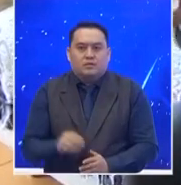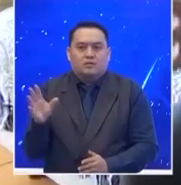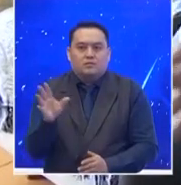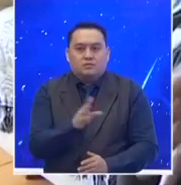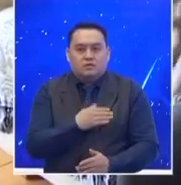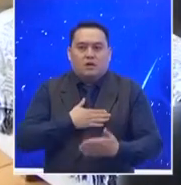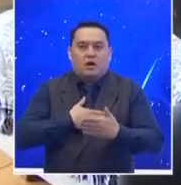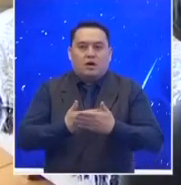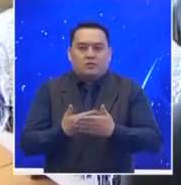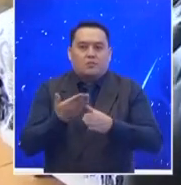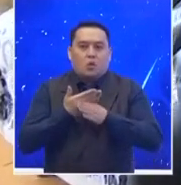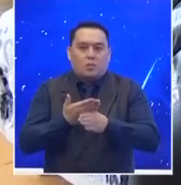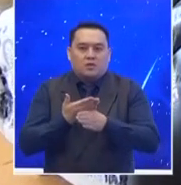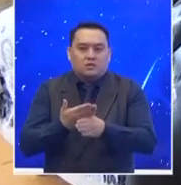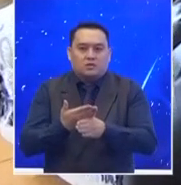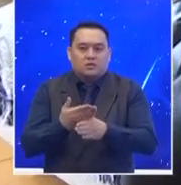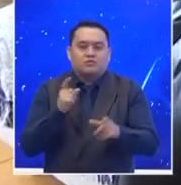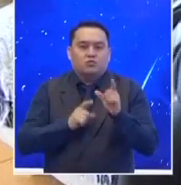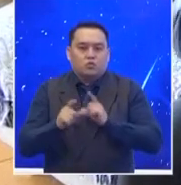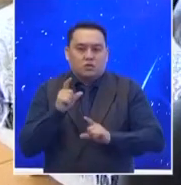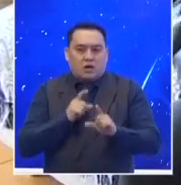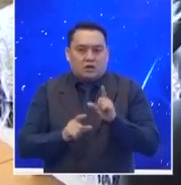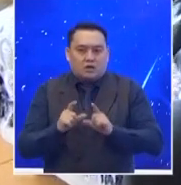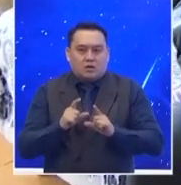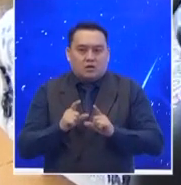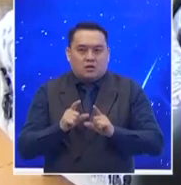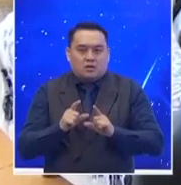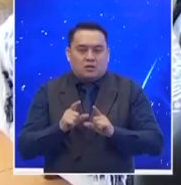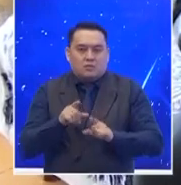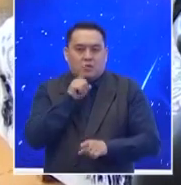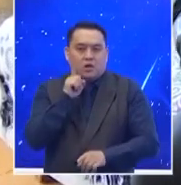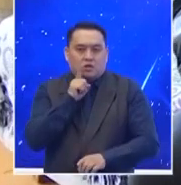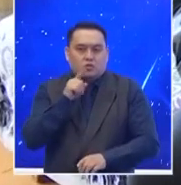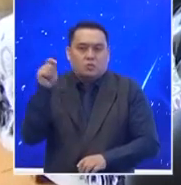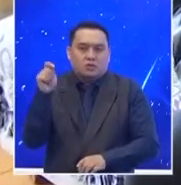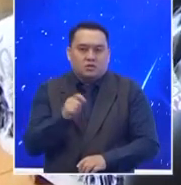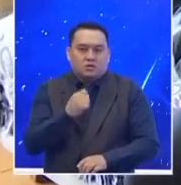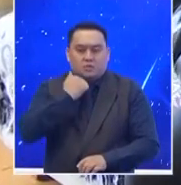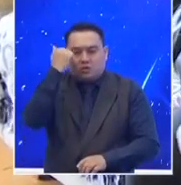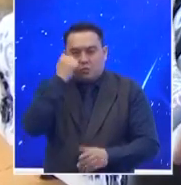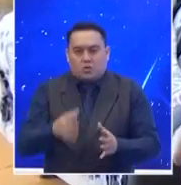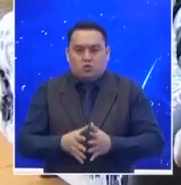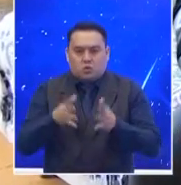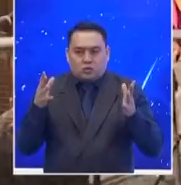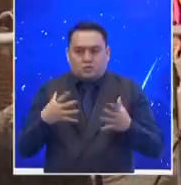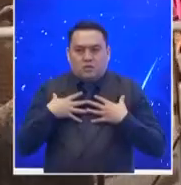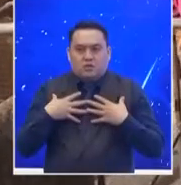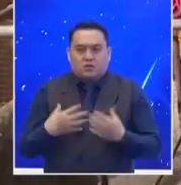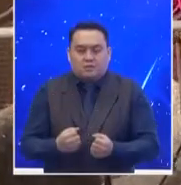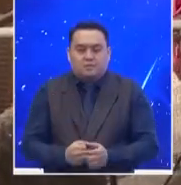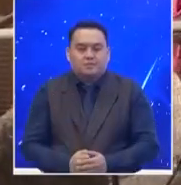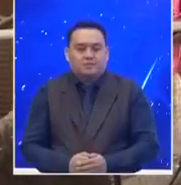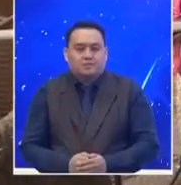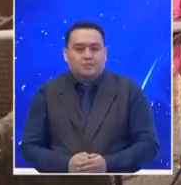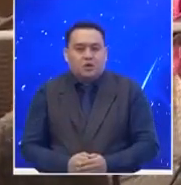наши волонтеры, все наши студенты, все молодые пришли. Пожелать вам здоровья. Одан